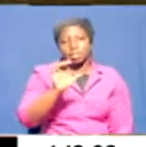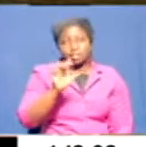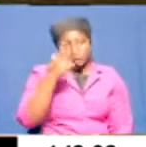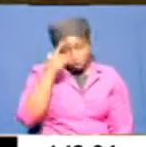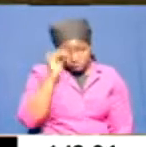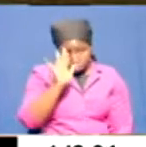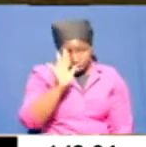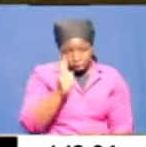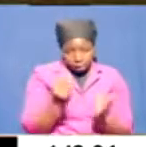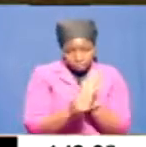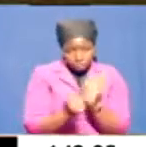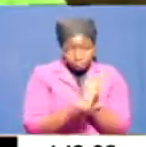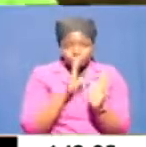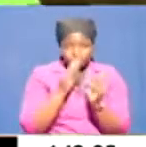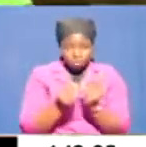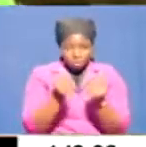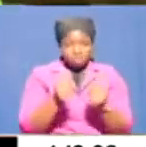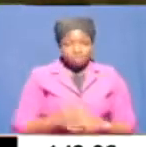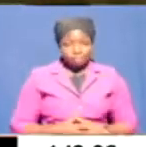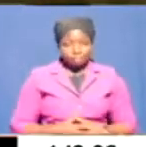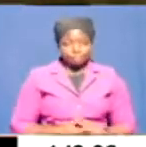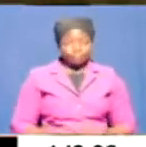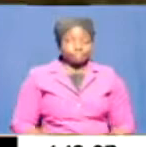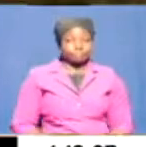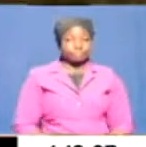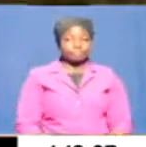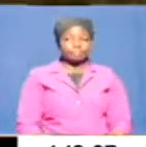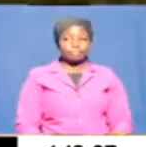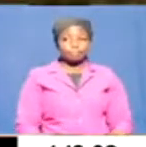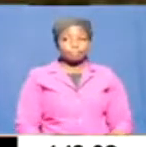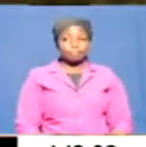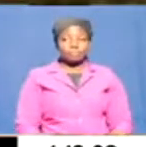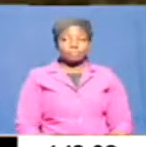lako liweze kuangaziwa. Timothy Kipnosu for Lunchtime News.